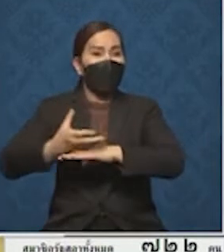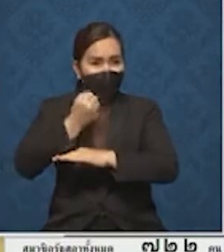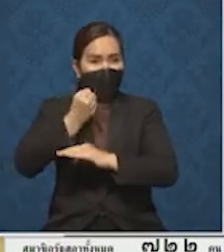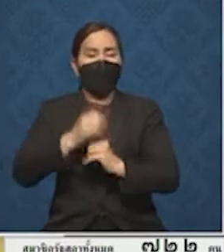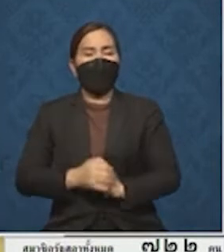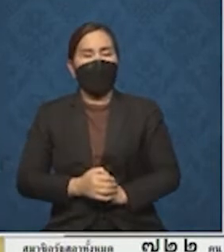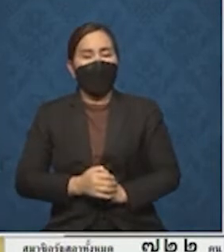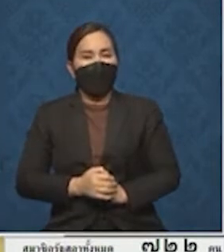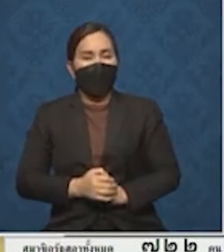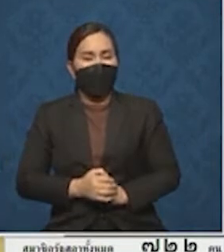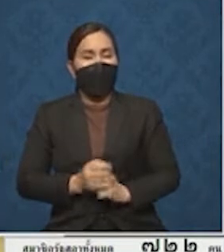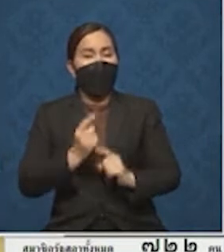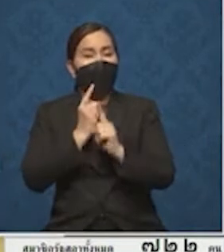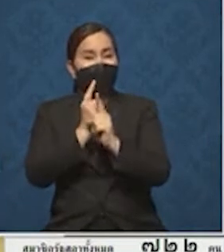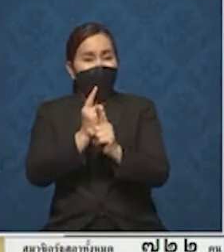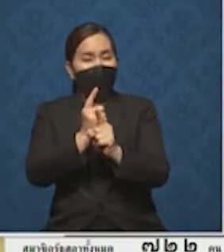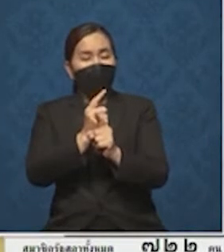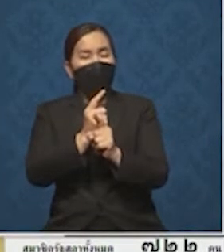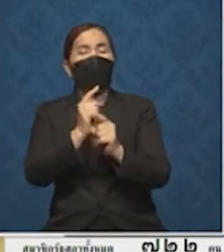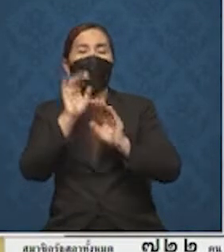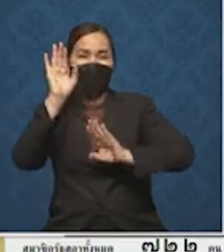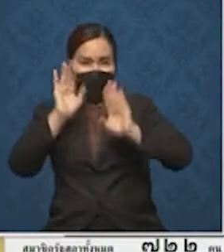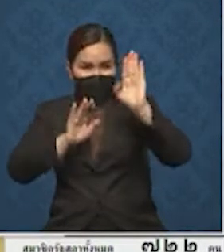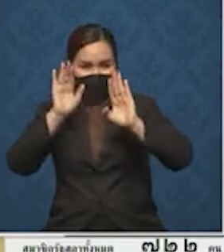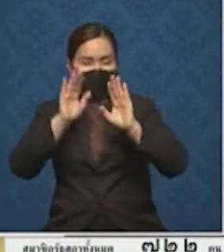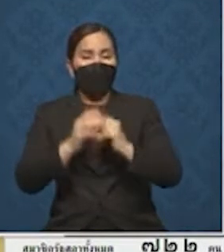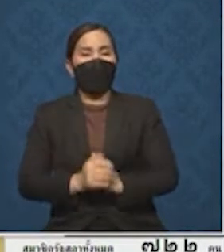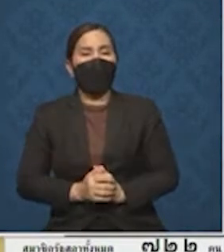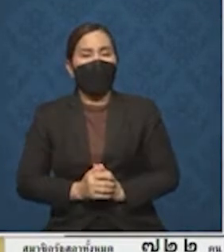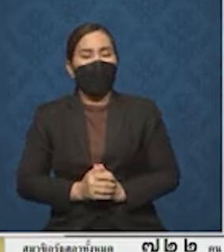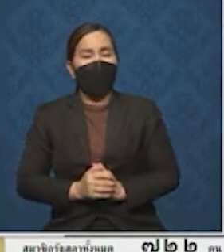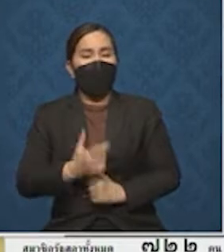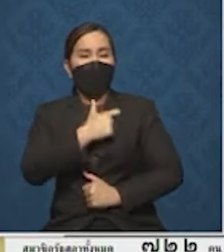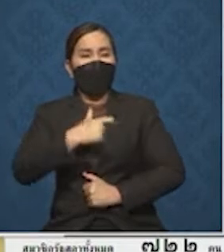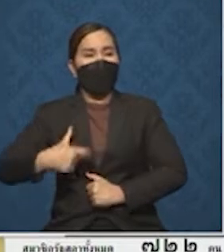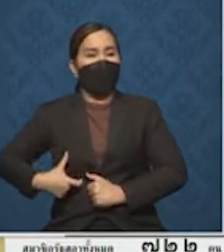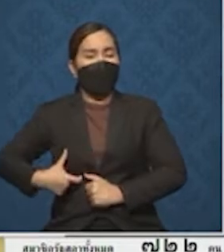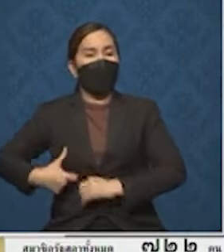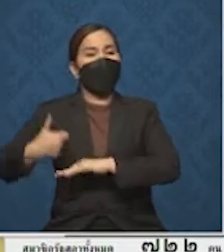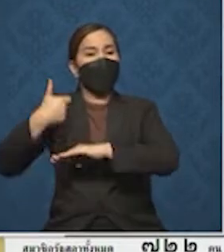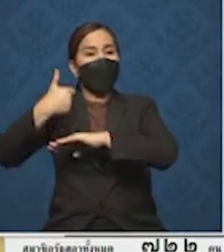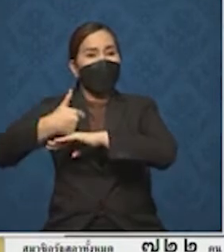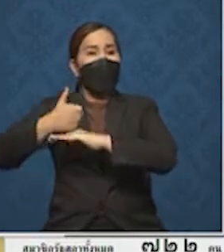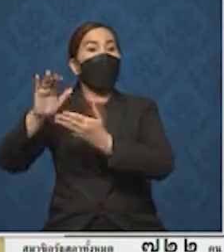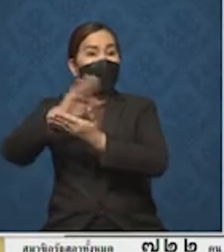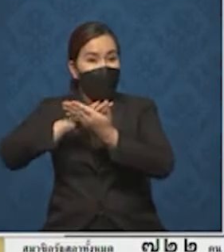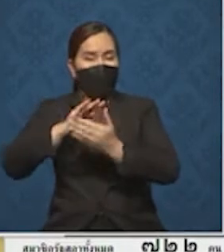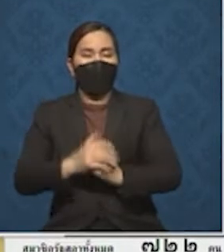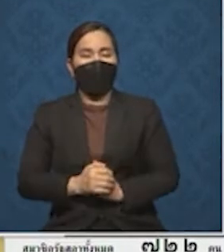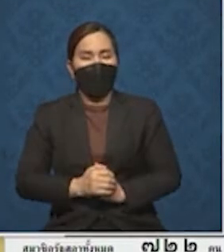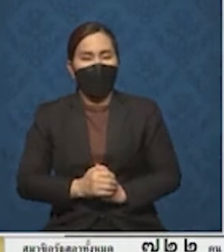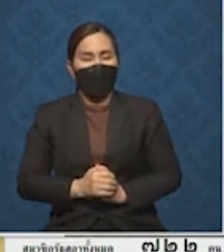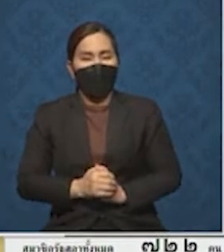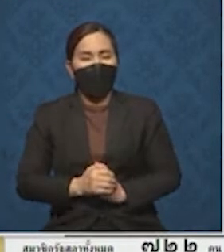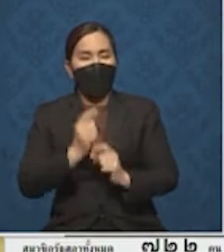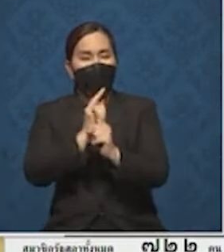ทางการปกคองระบอบประชาตที่ประไต อันมีพระมหาศัธรเป็ประมุกตามที่กฎหม